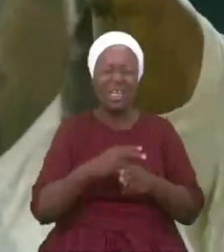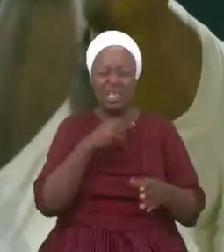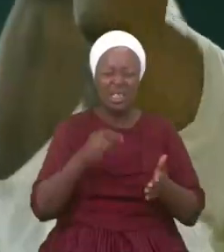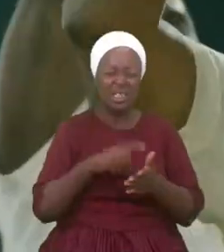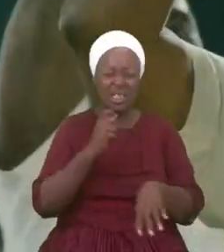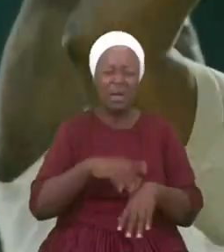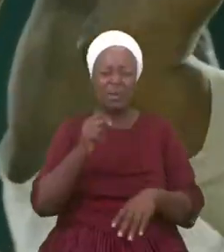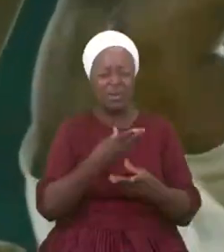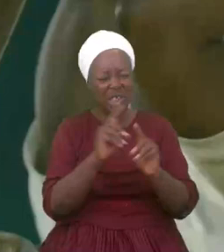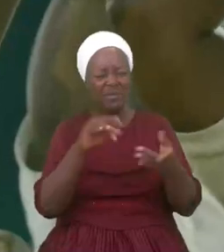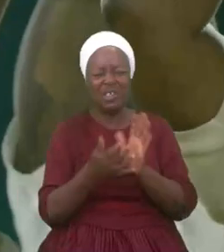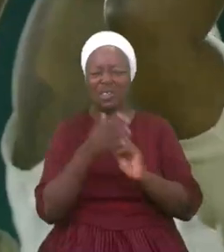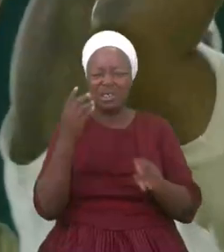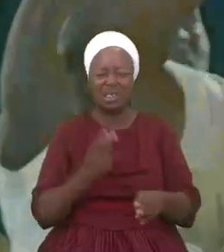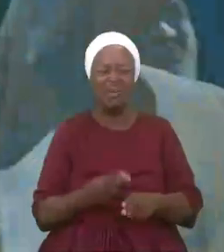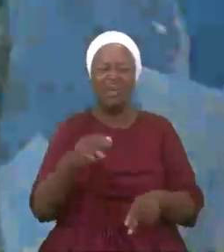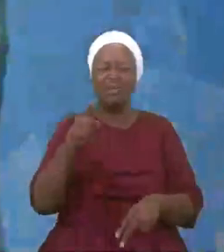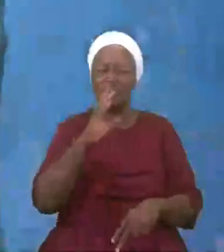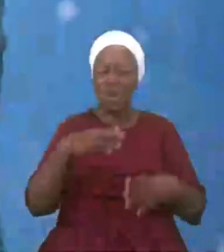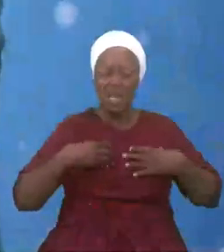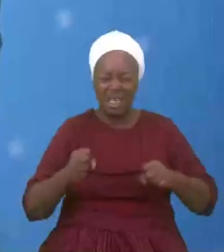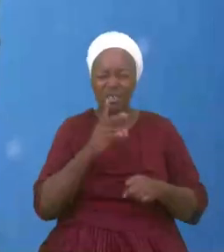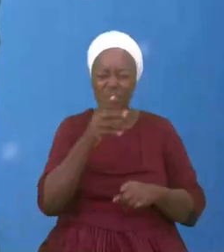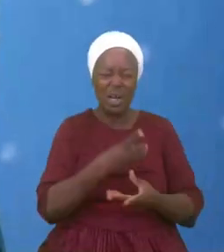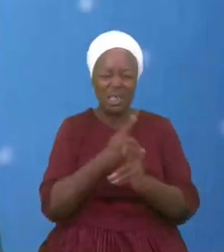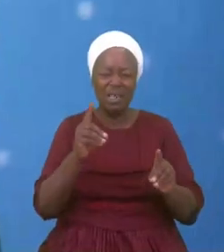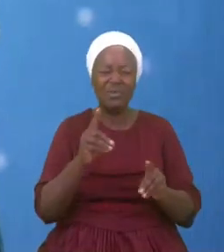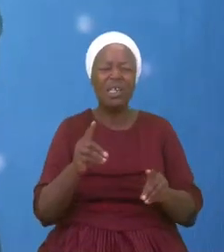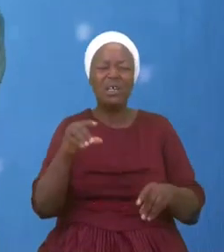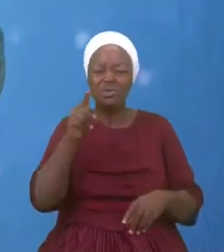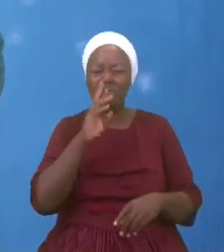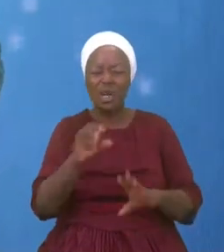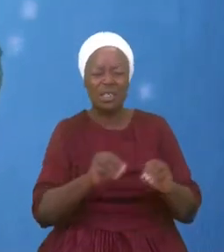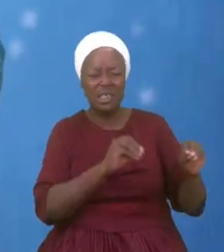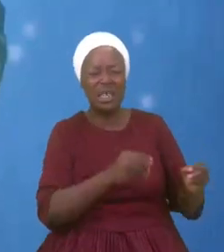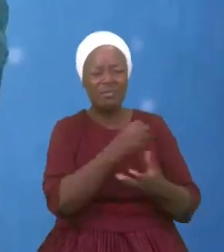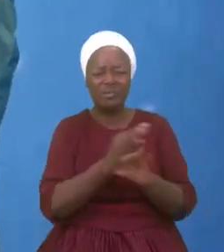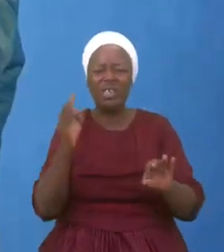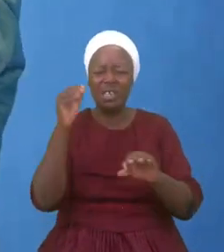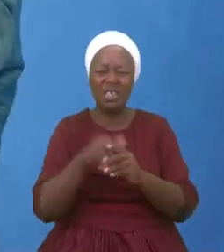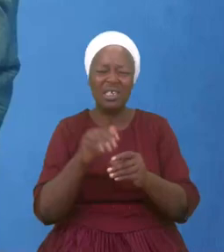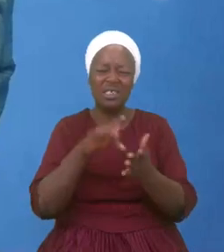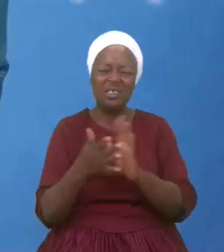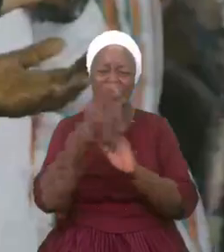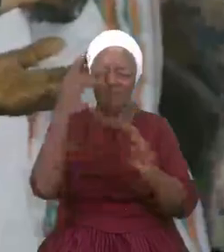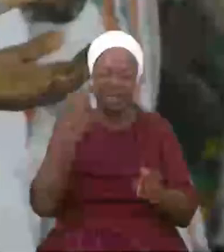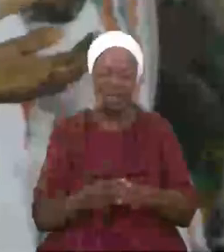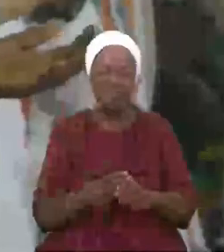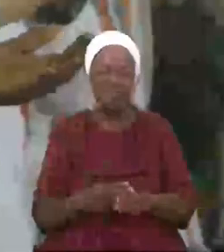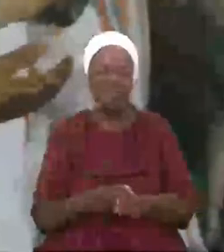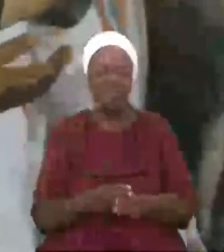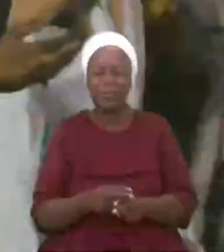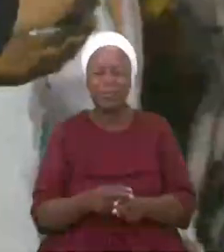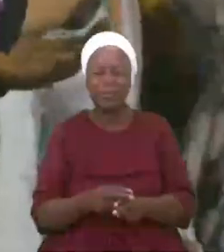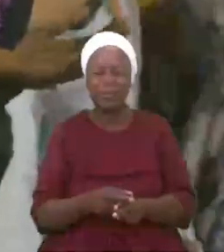voici l'heure de votre guérison le temps de votre délivrance vous êtes guéri vous êtes délivré